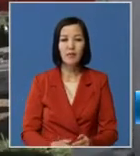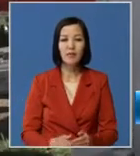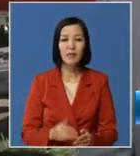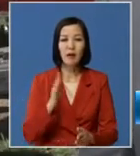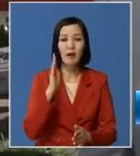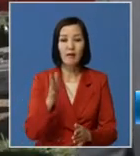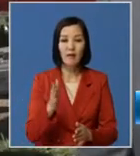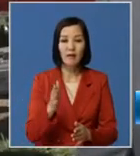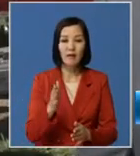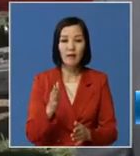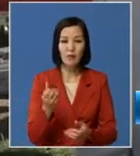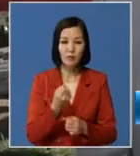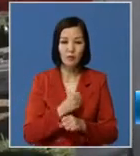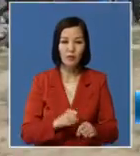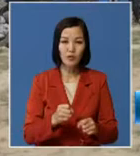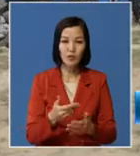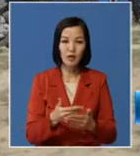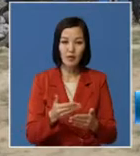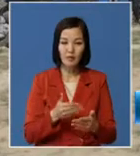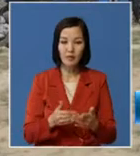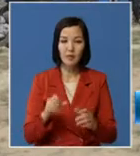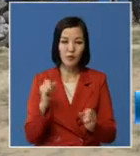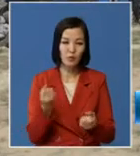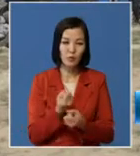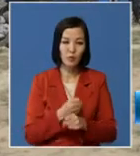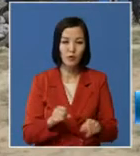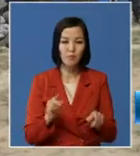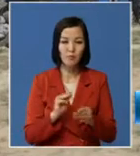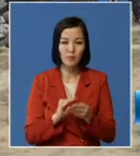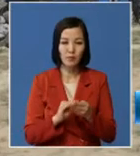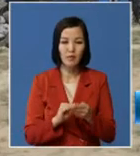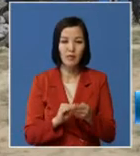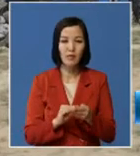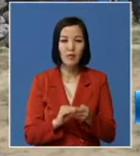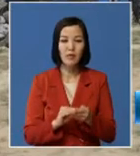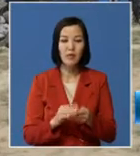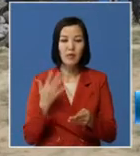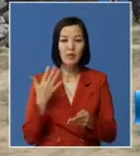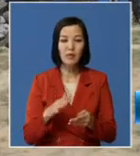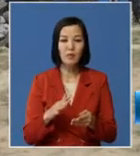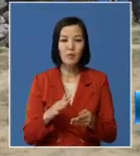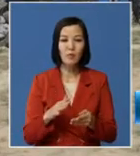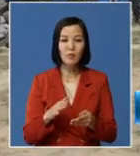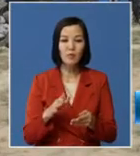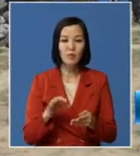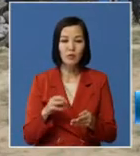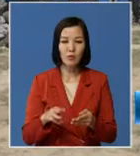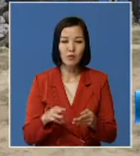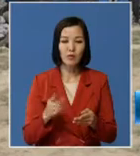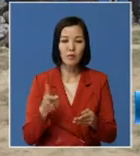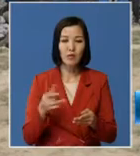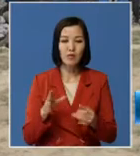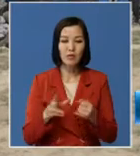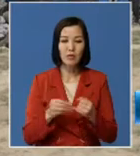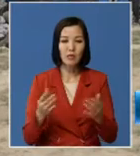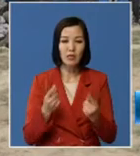қандай скорспен жүрсе, артқа қарай сол скорспен жүреді. Өзіндік қосалқы шаруашылықтар бар. Кемінде 50 сотыққа 1 гектарға отырғызатын. Одан да ірі